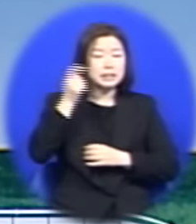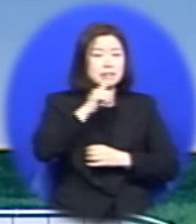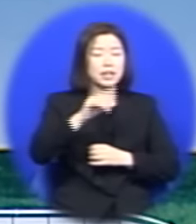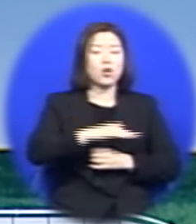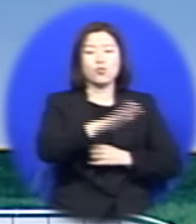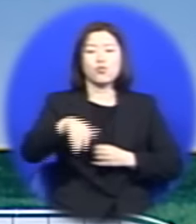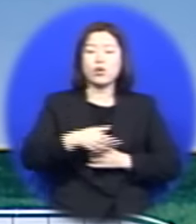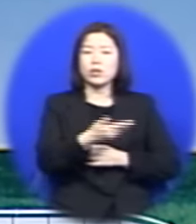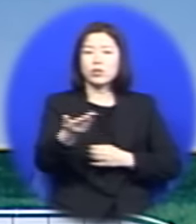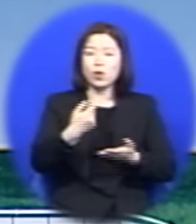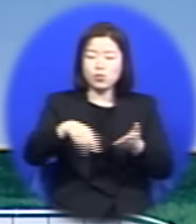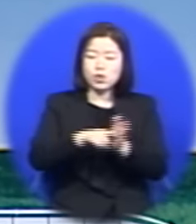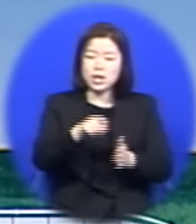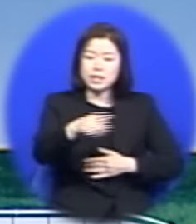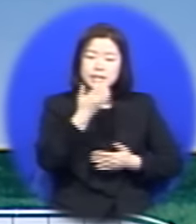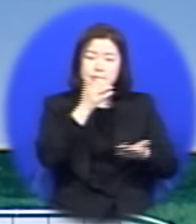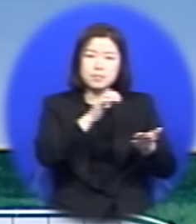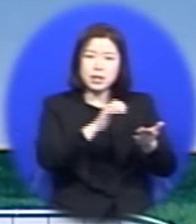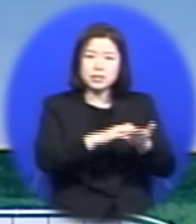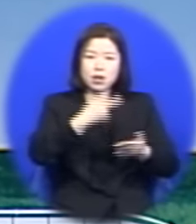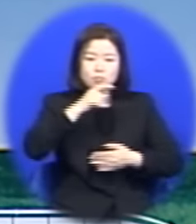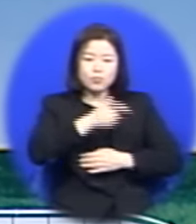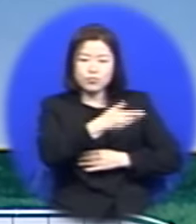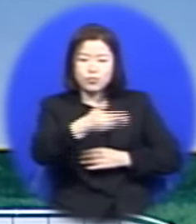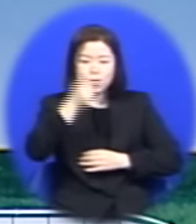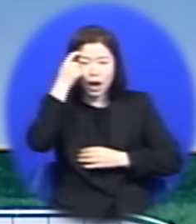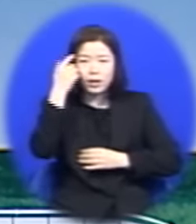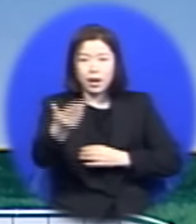위하여 이 반석에서 물을 내랴.